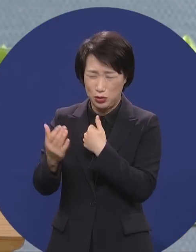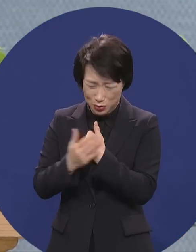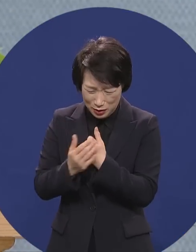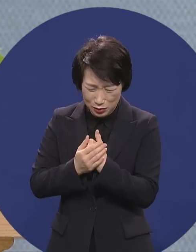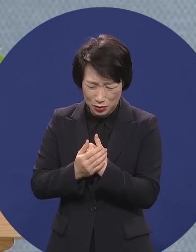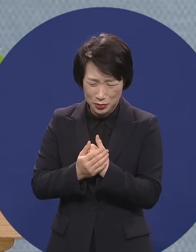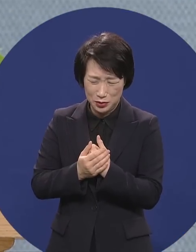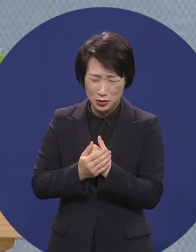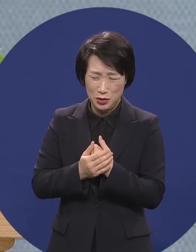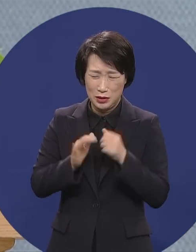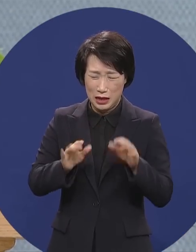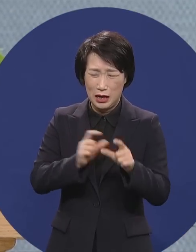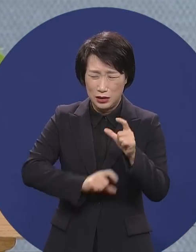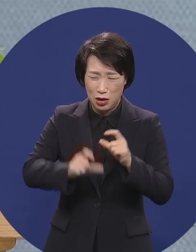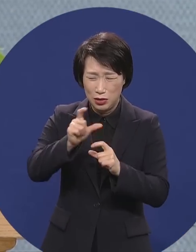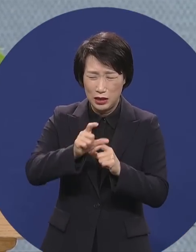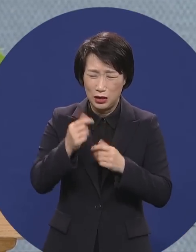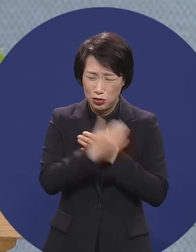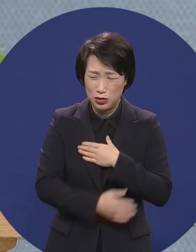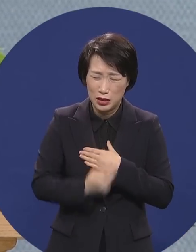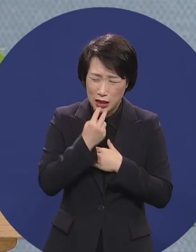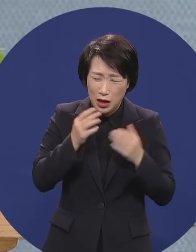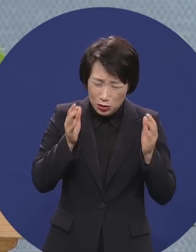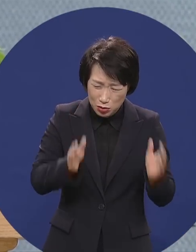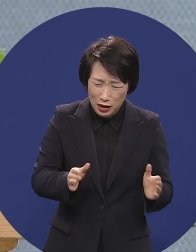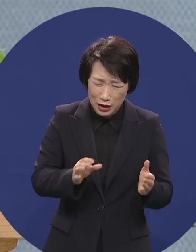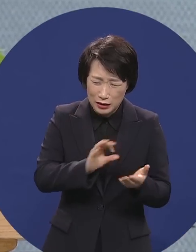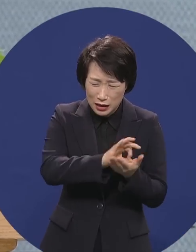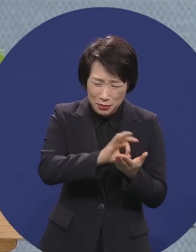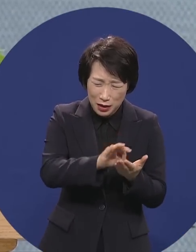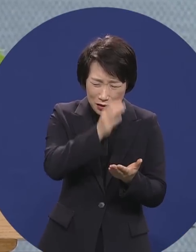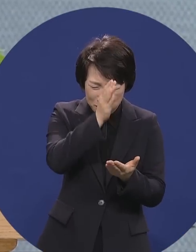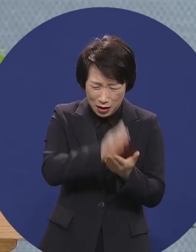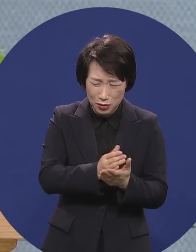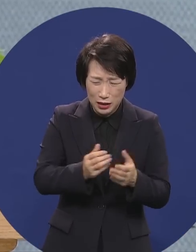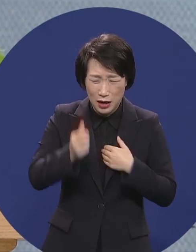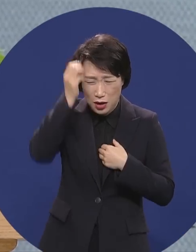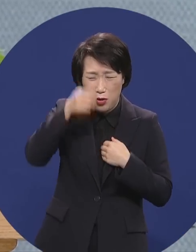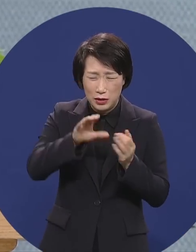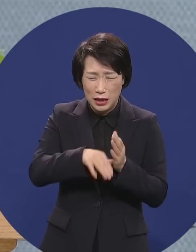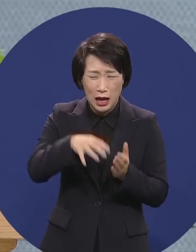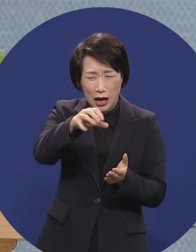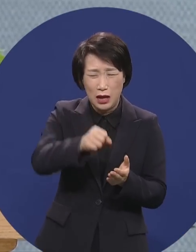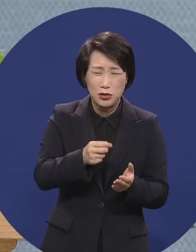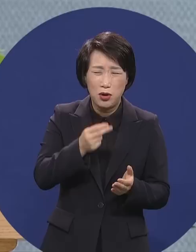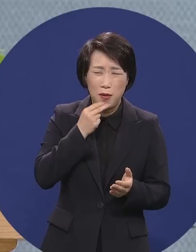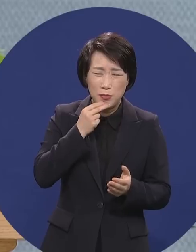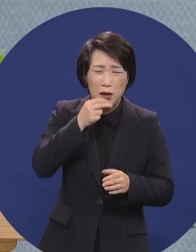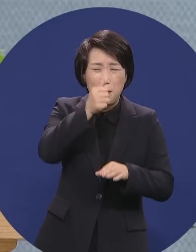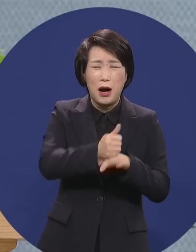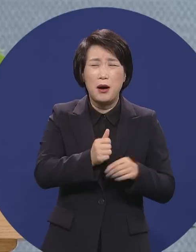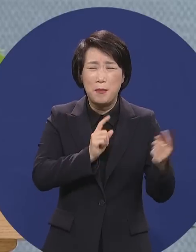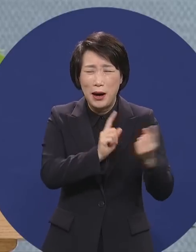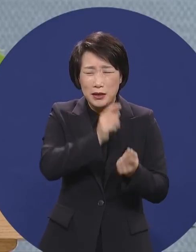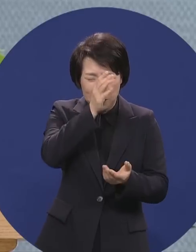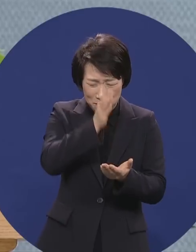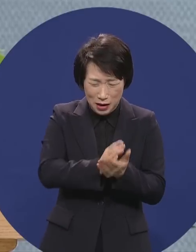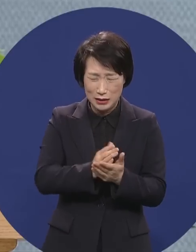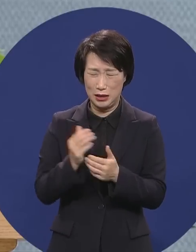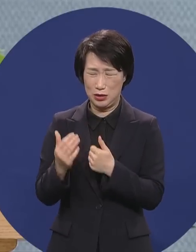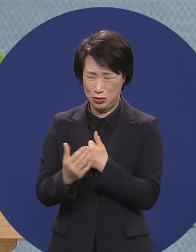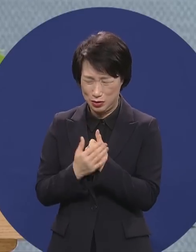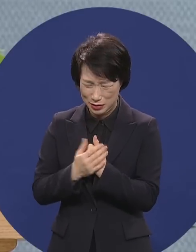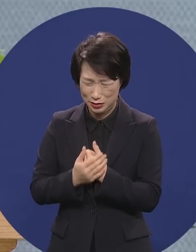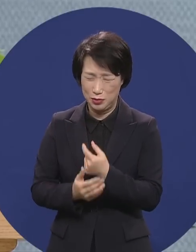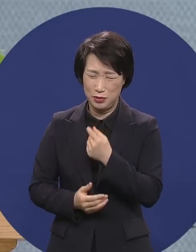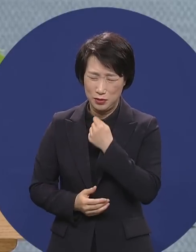도와주소서. 더 이상 육신의 때를 낭비하고 영혼의 때를 얻지 못할 최후가 오지 않도록